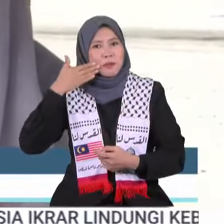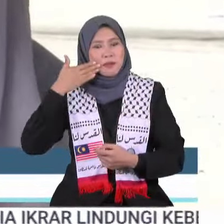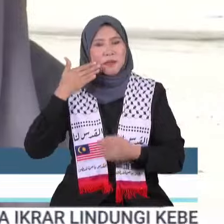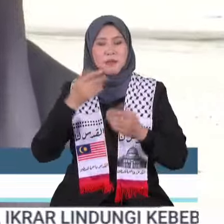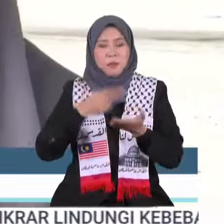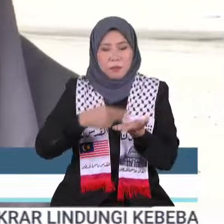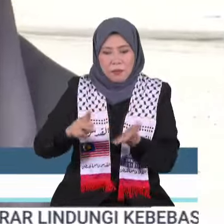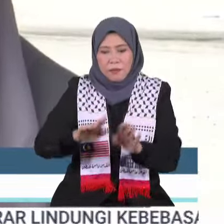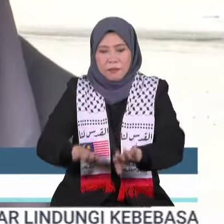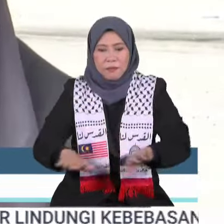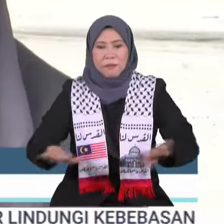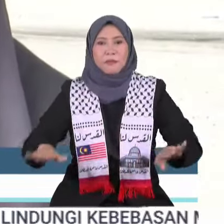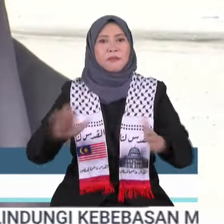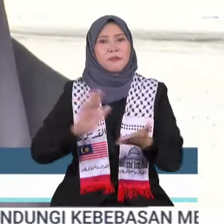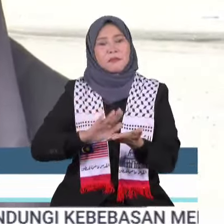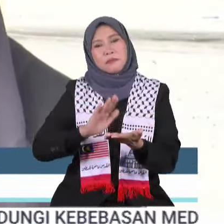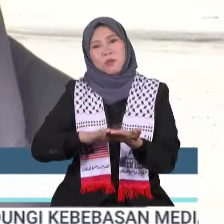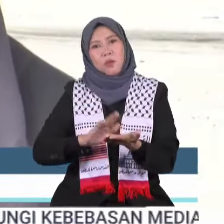budak sekolah.